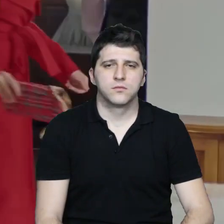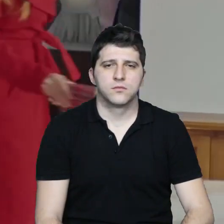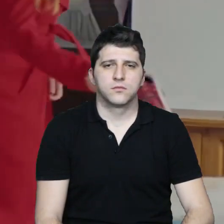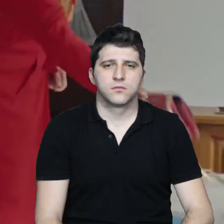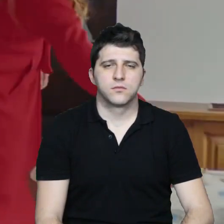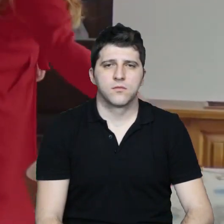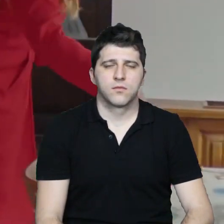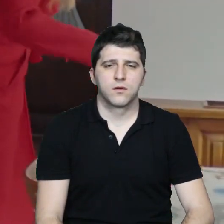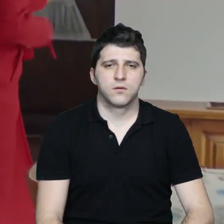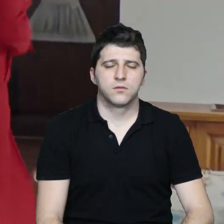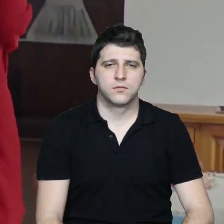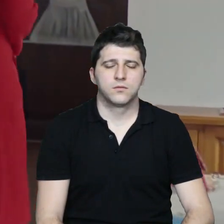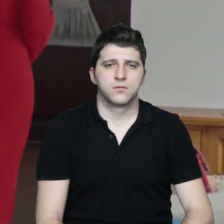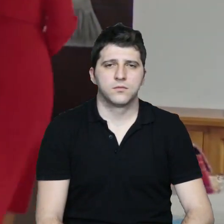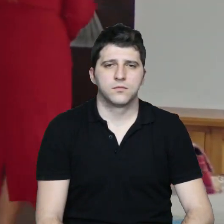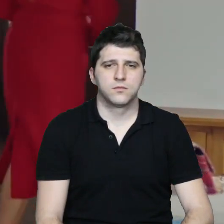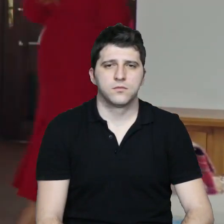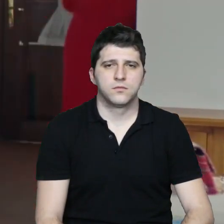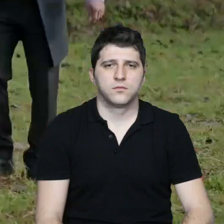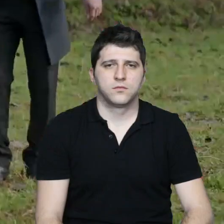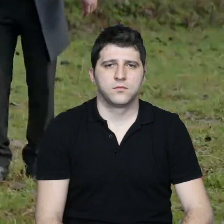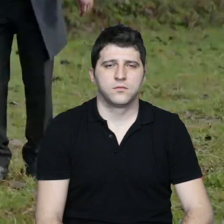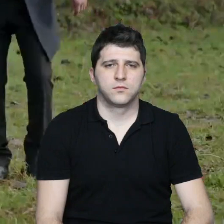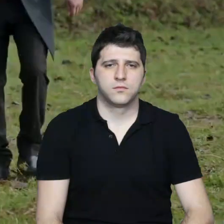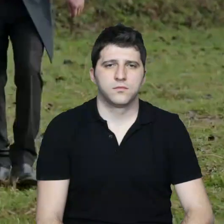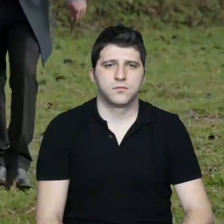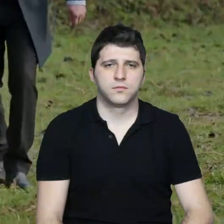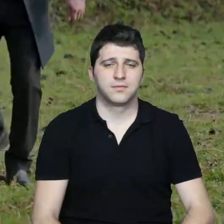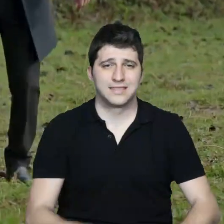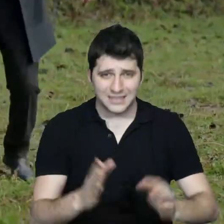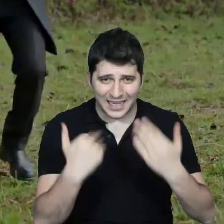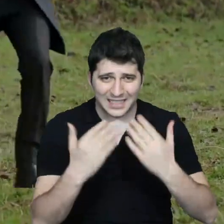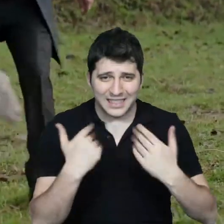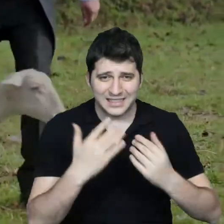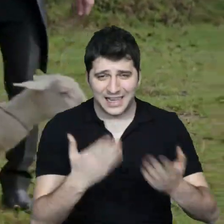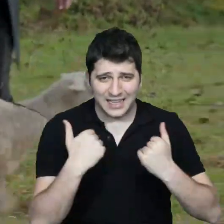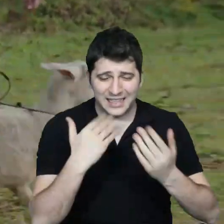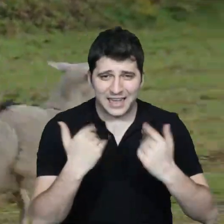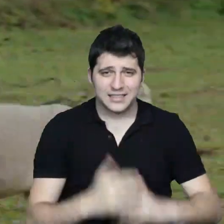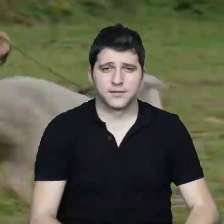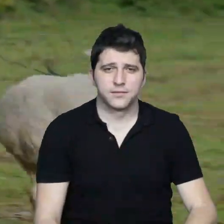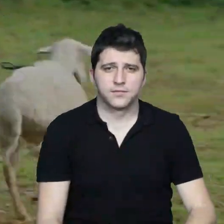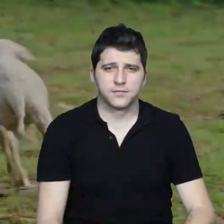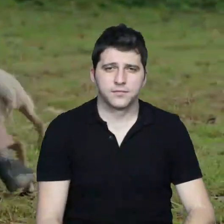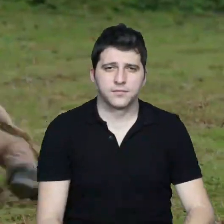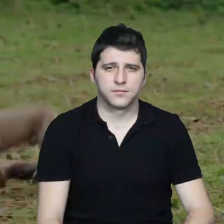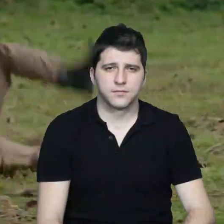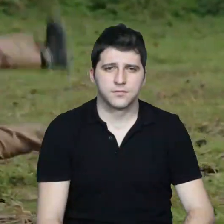Denetmenlerin peşi sıra yürüyorlar. Alev çantasını masaya koyup yürüdü. Hadi. Bir koyunun boğazına ip geçirmişler.